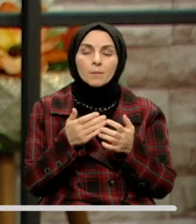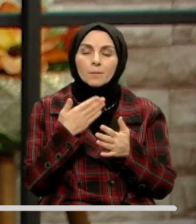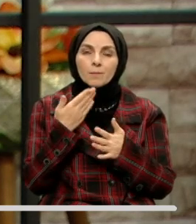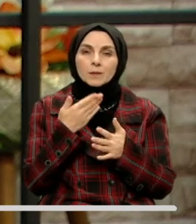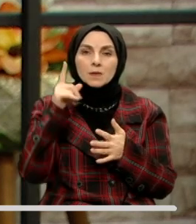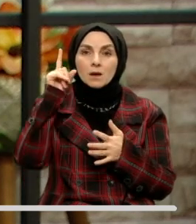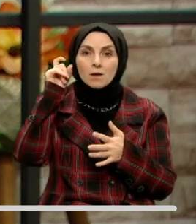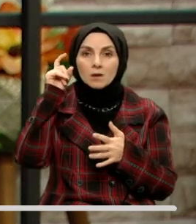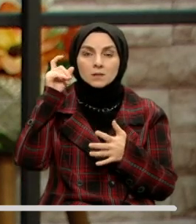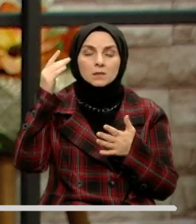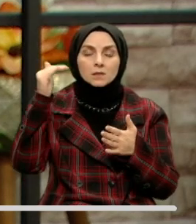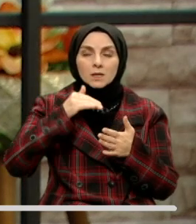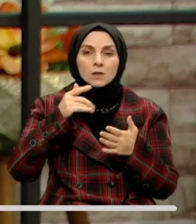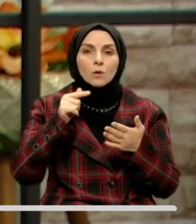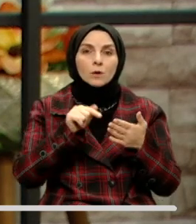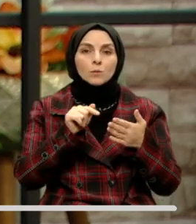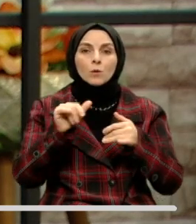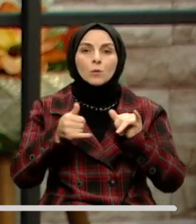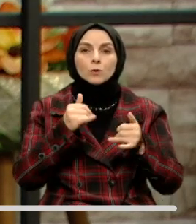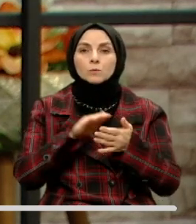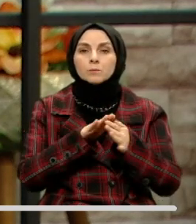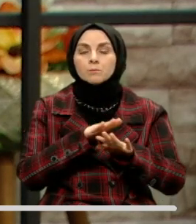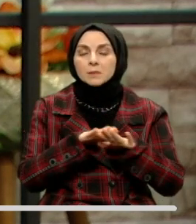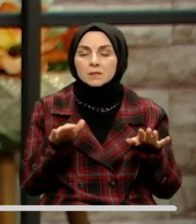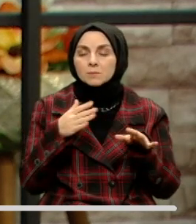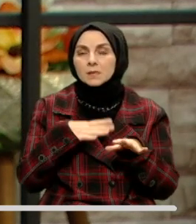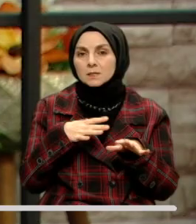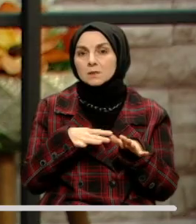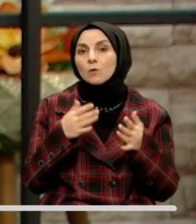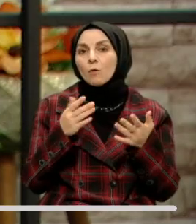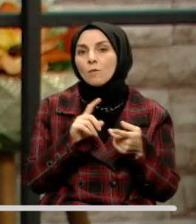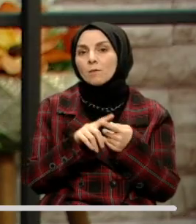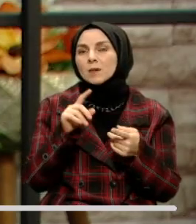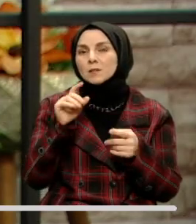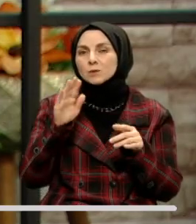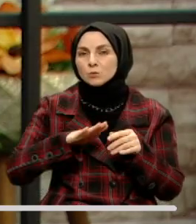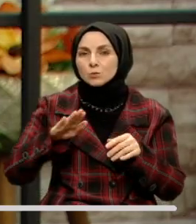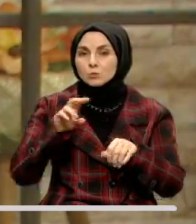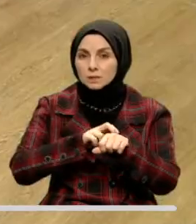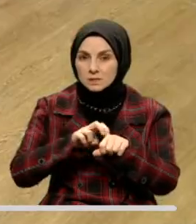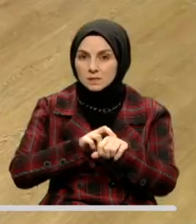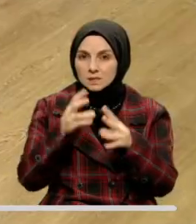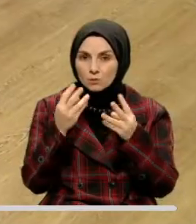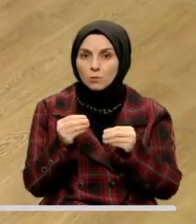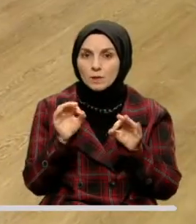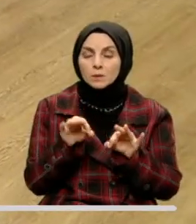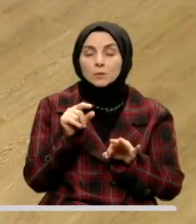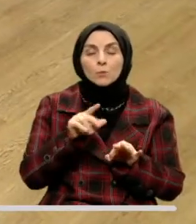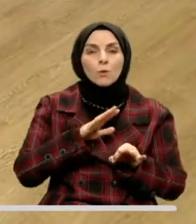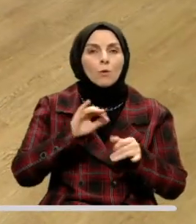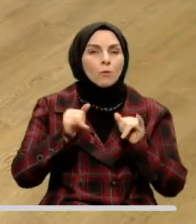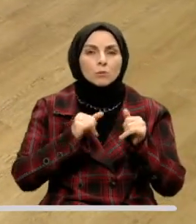evde şiddete meyilli davranışlar gösteriyorlar. Agresif tavırlar sergiliyorlar. Bu oyunlar ne kadar faydalı?